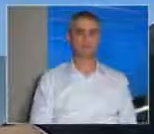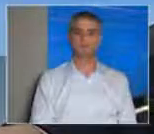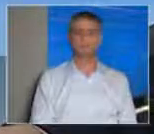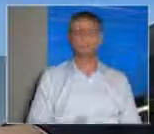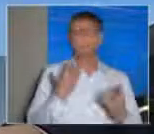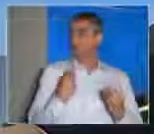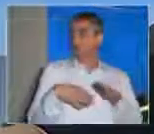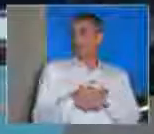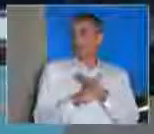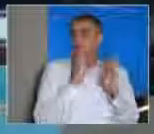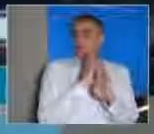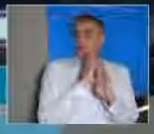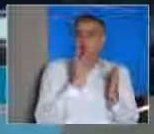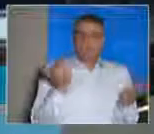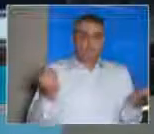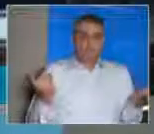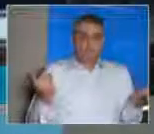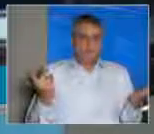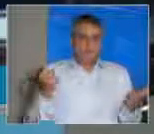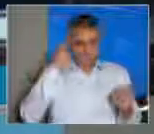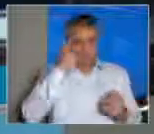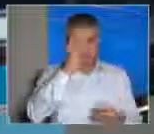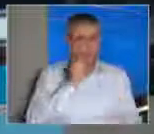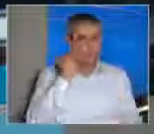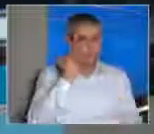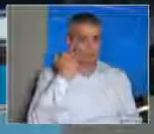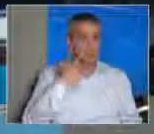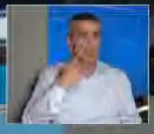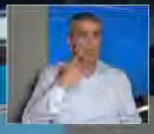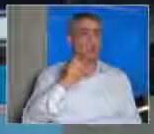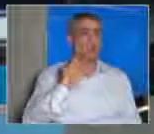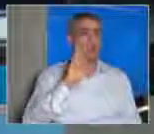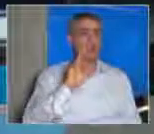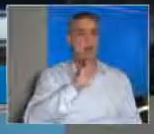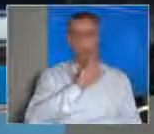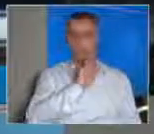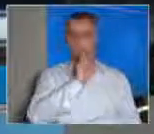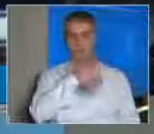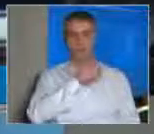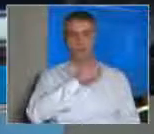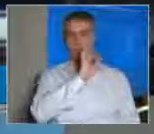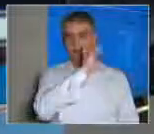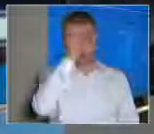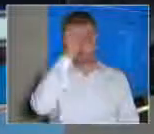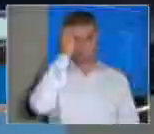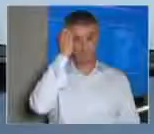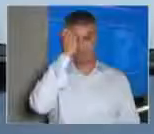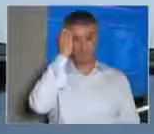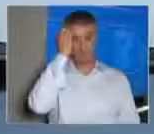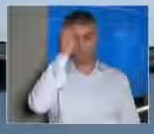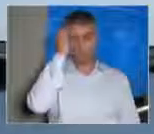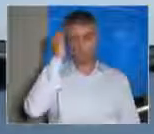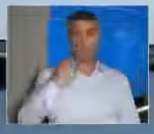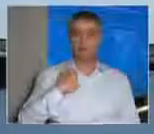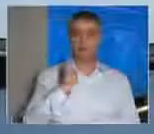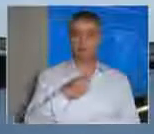מקלט. אני רוצה ברשותכם כן לומר איזה משהו ש... איזה פבלו שאלה הגיע לכנסת ולפוליטיקה. אני חייבת